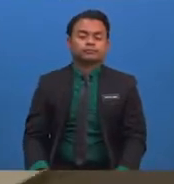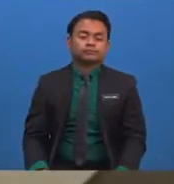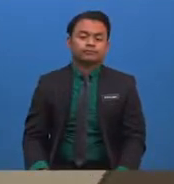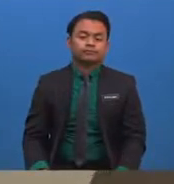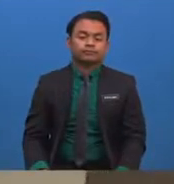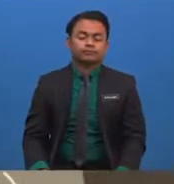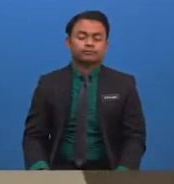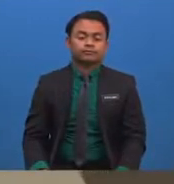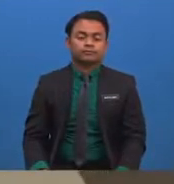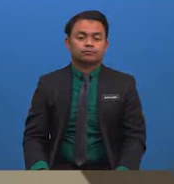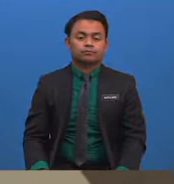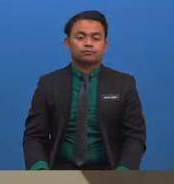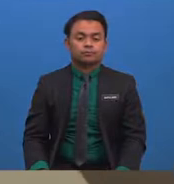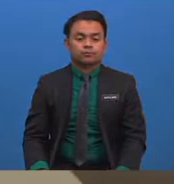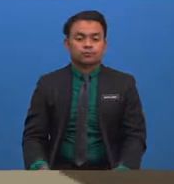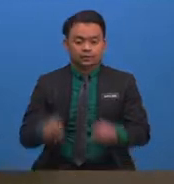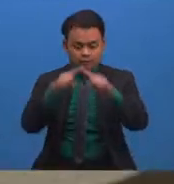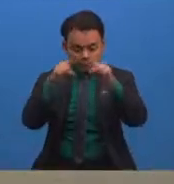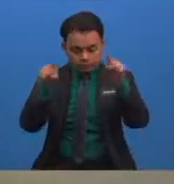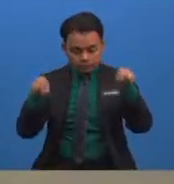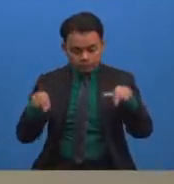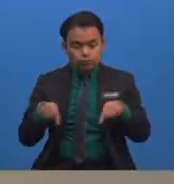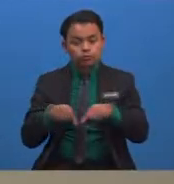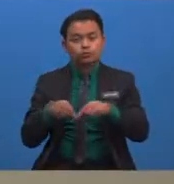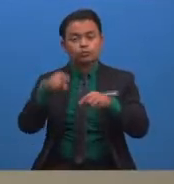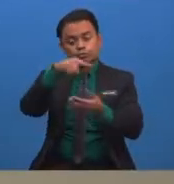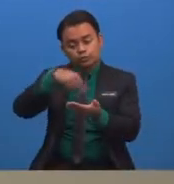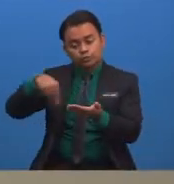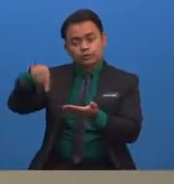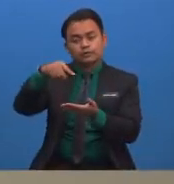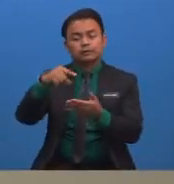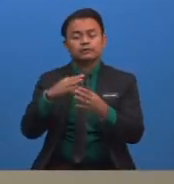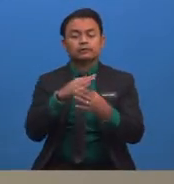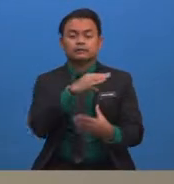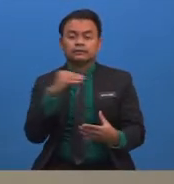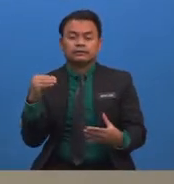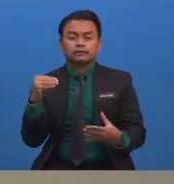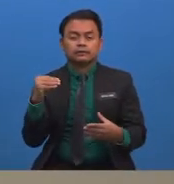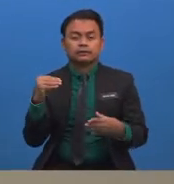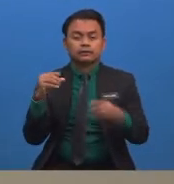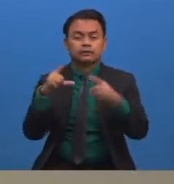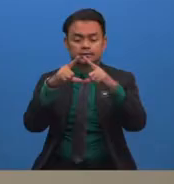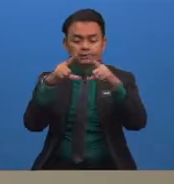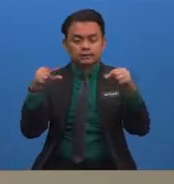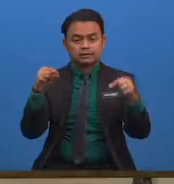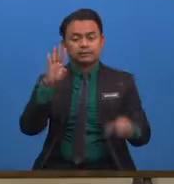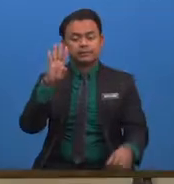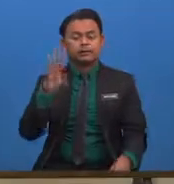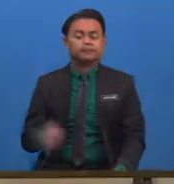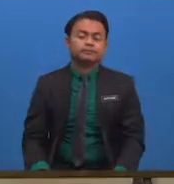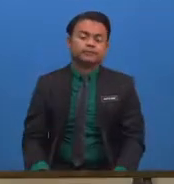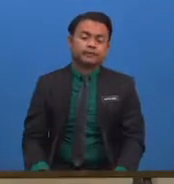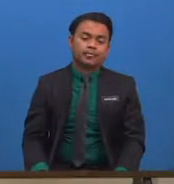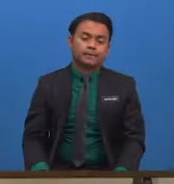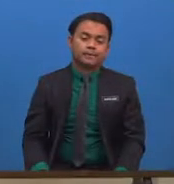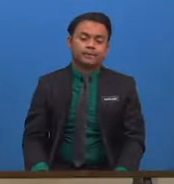bentuk bulat dan bentuk segi empat. Hari ini, cikgu memilih pinggan